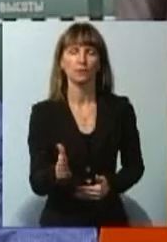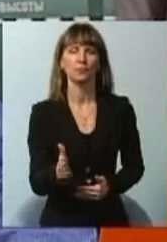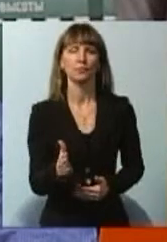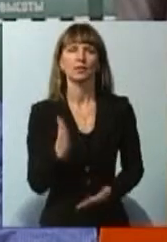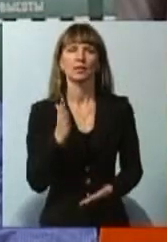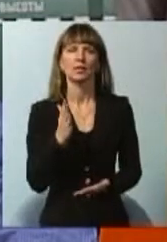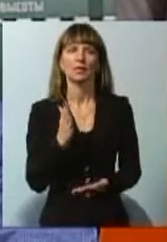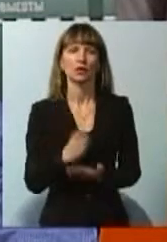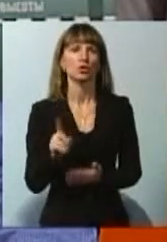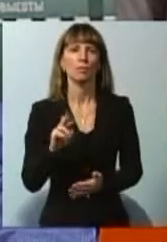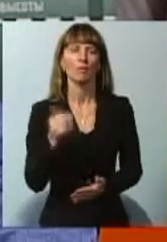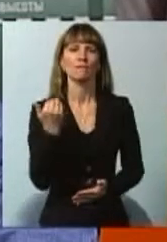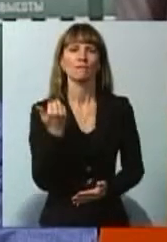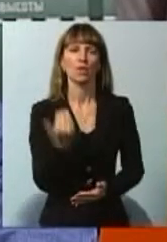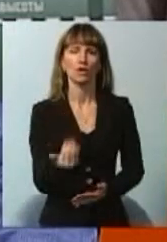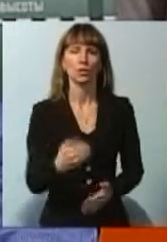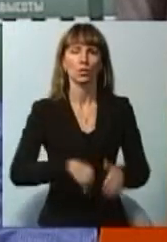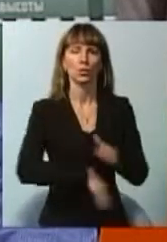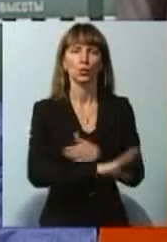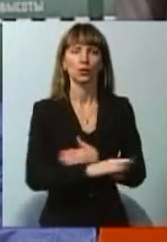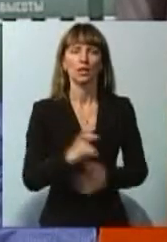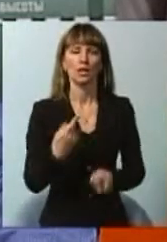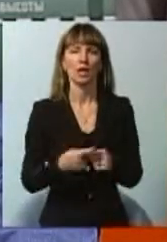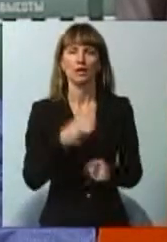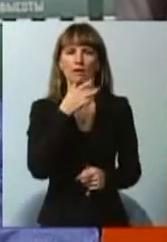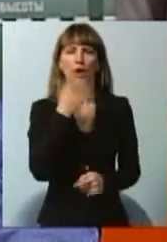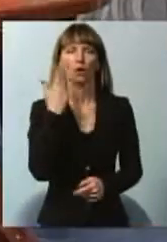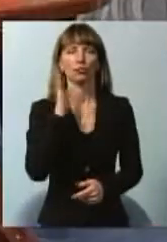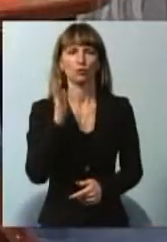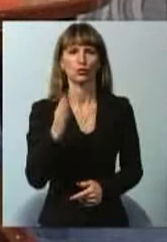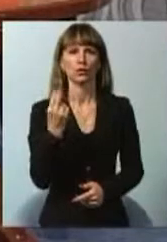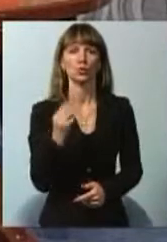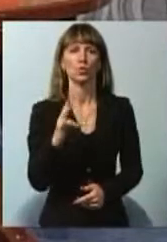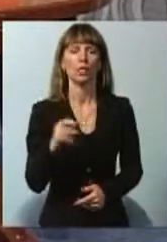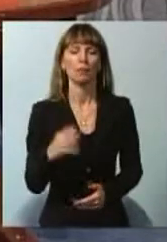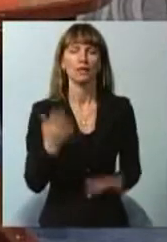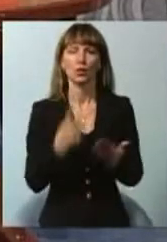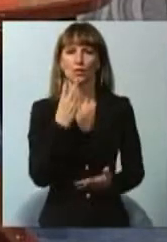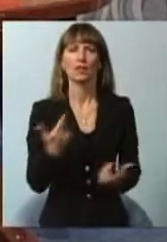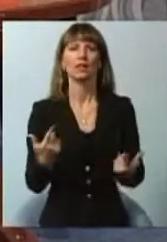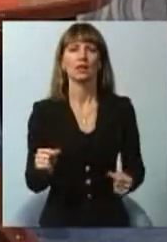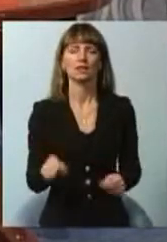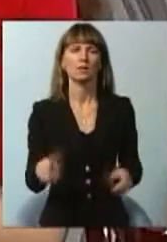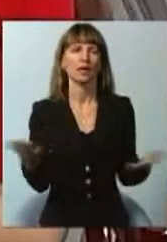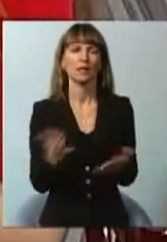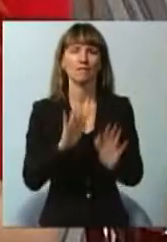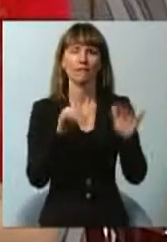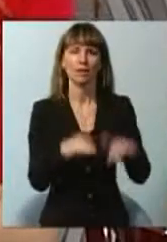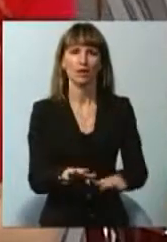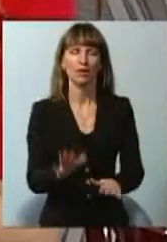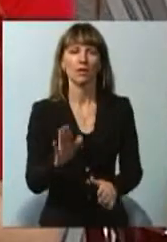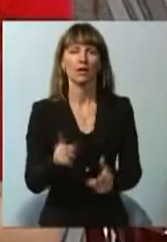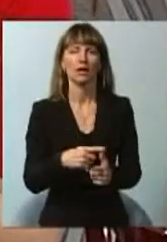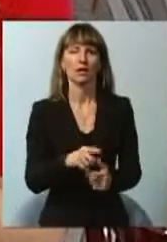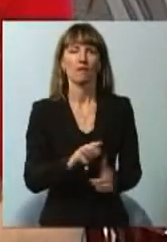щоб вони йшли на цей момент, коли буде цунамі. І якщо побачиш десь якісь хвилі на морі або в